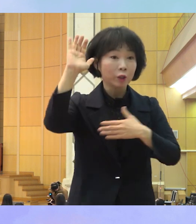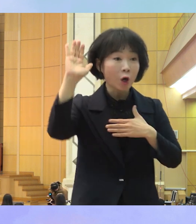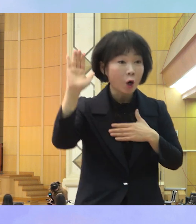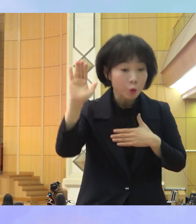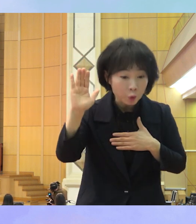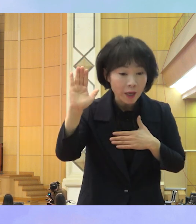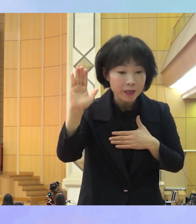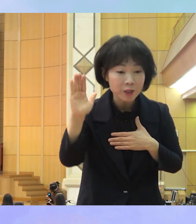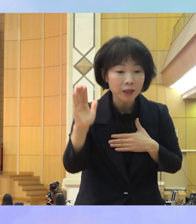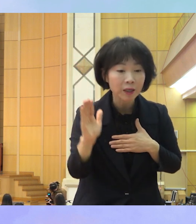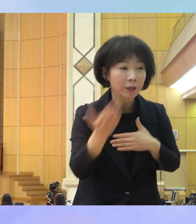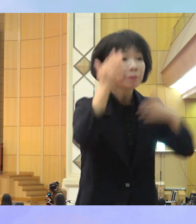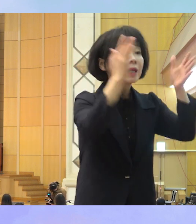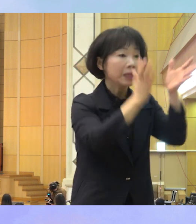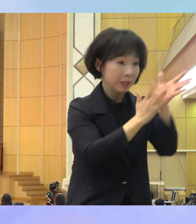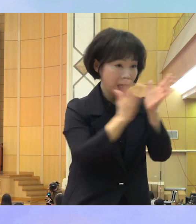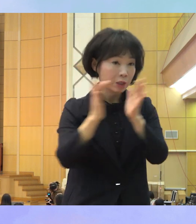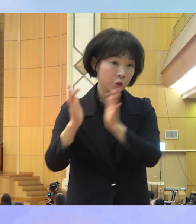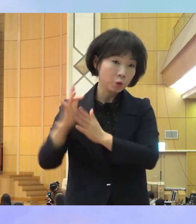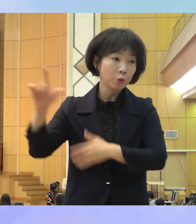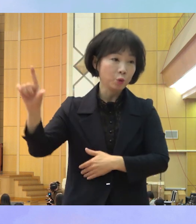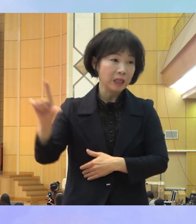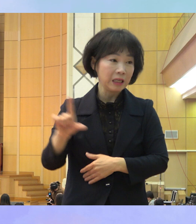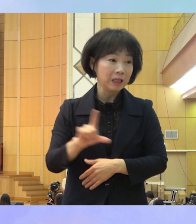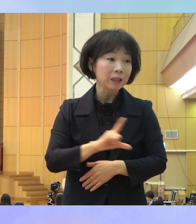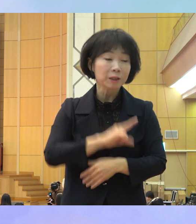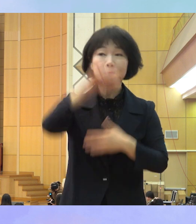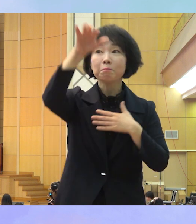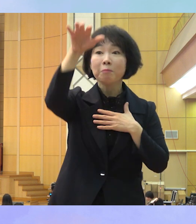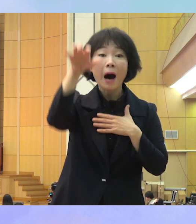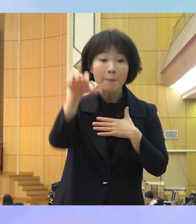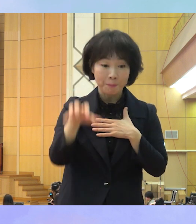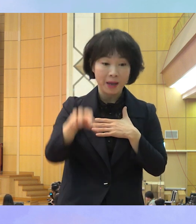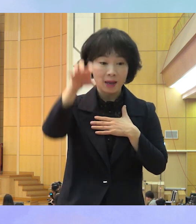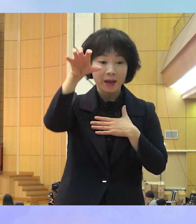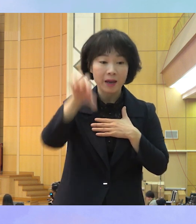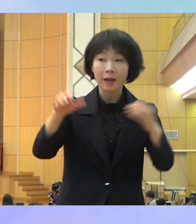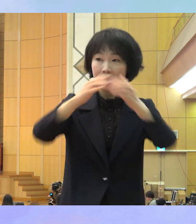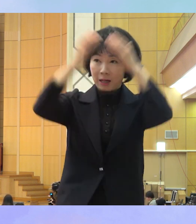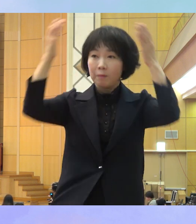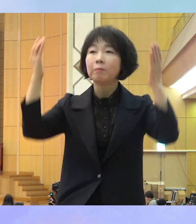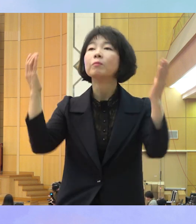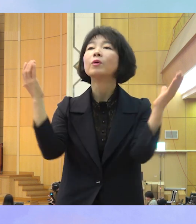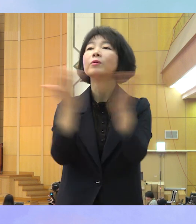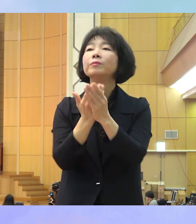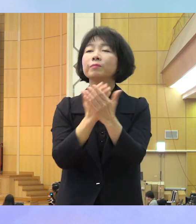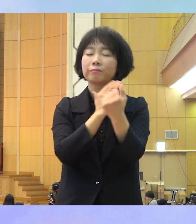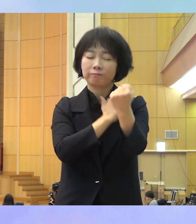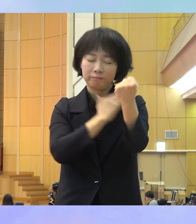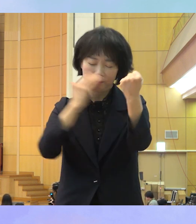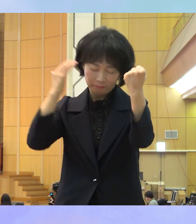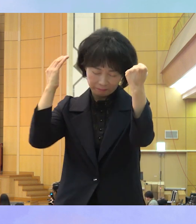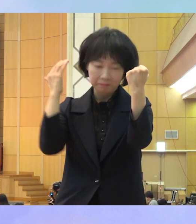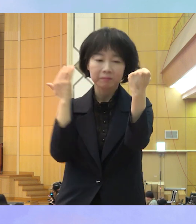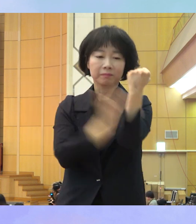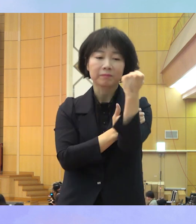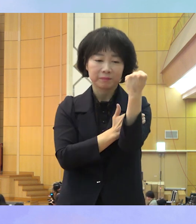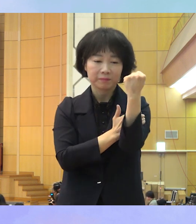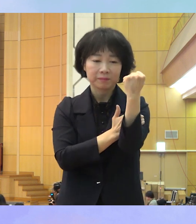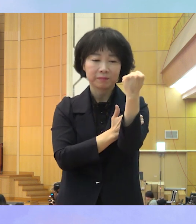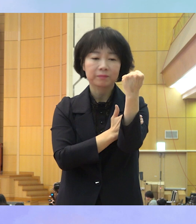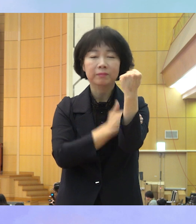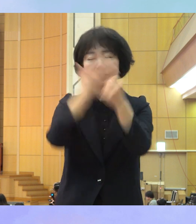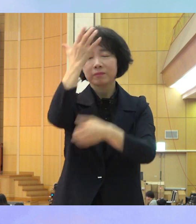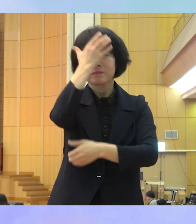생명의 근원 되신 예수 이름 앞에 모든